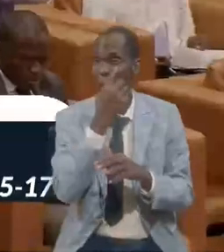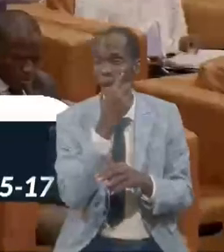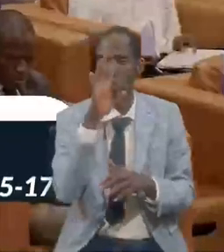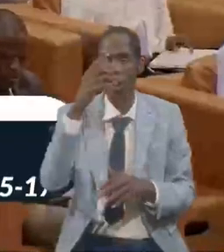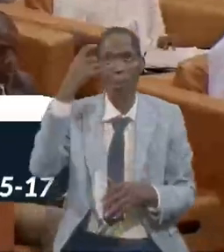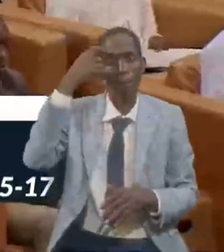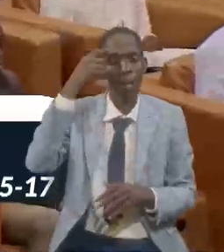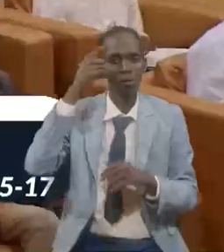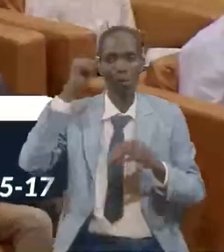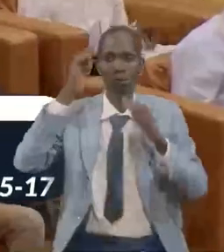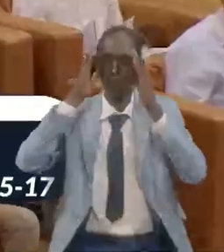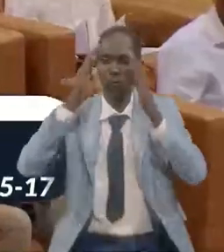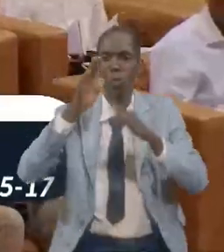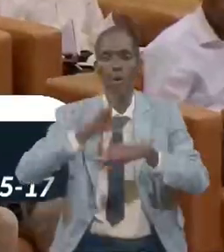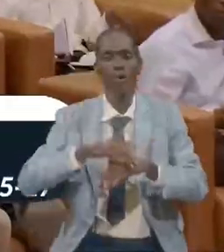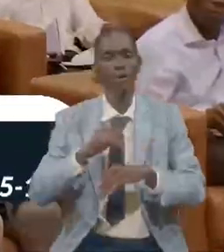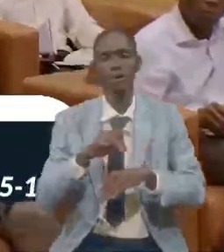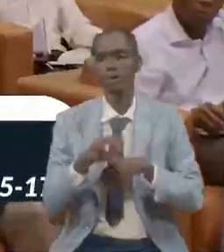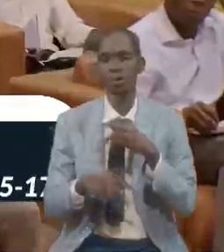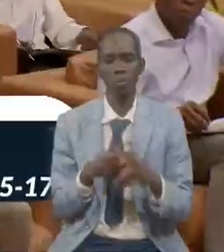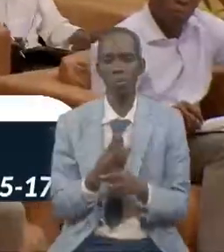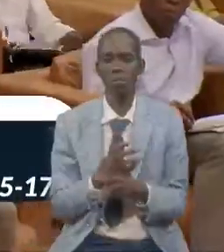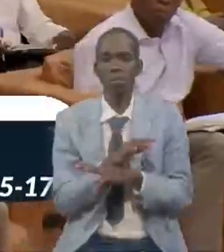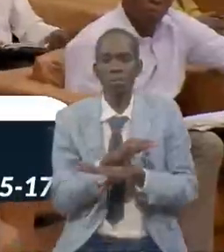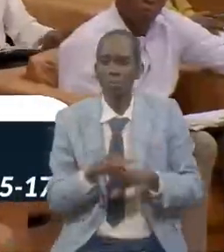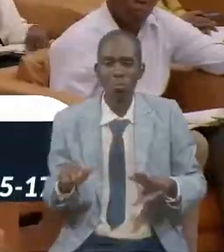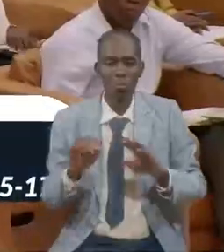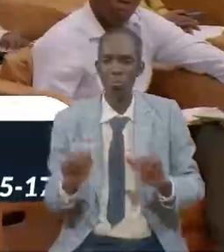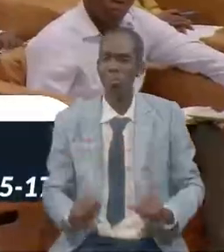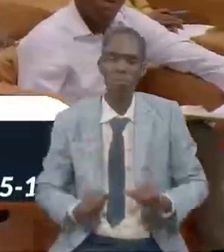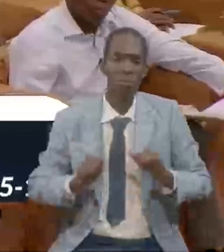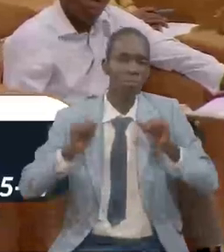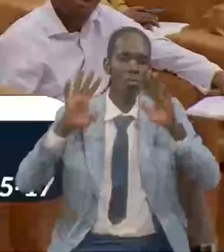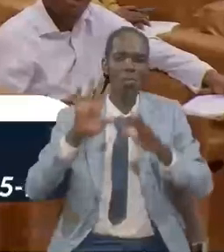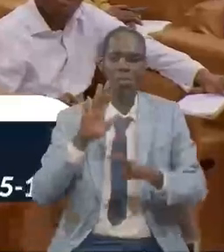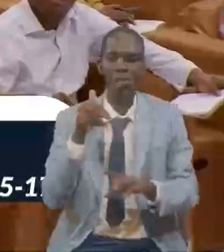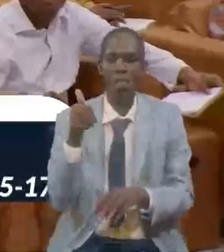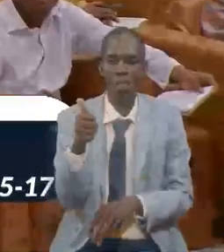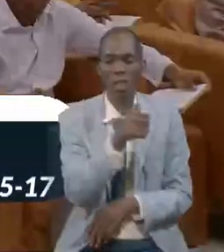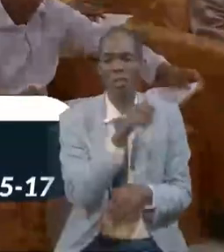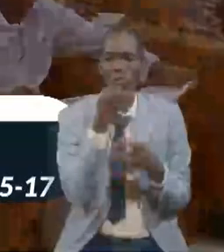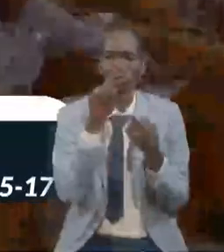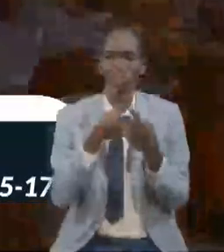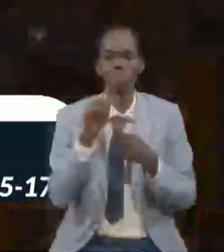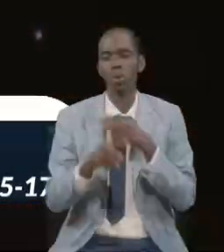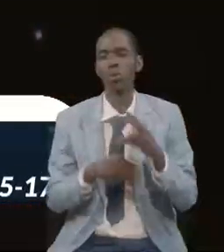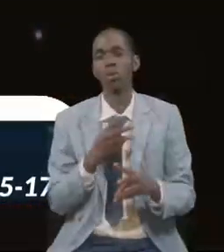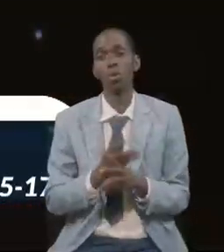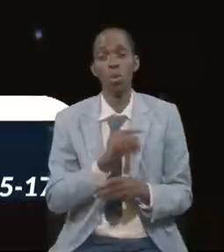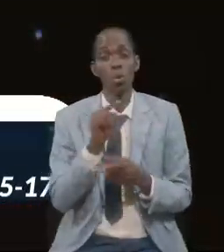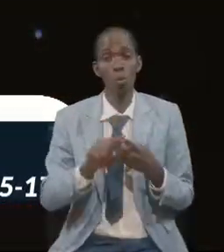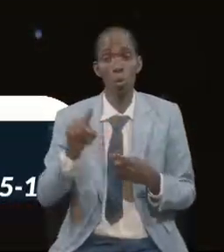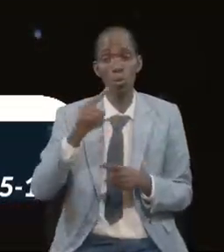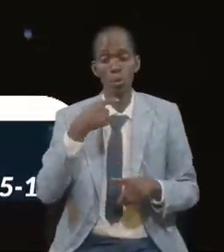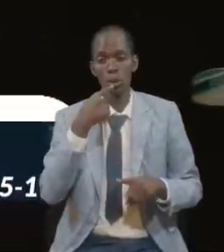vos yeux, votre pensée au monde. Ne vous vendez pas, ne vous livrez pas au monde. Lorsque vous dites que